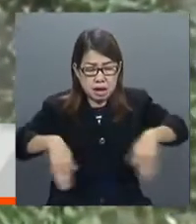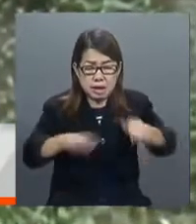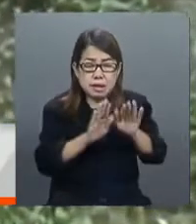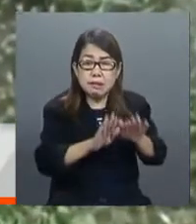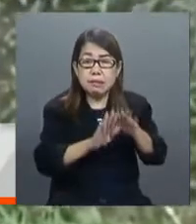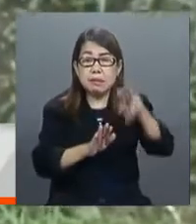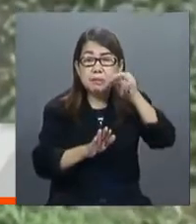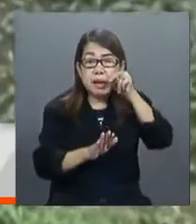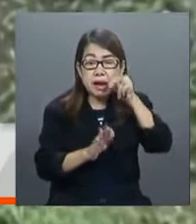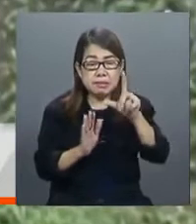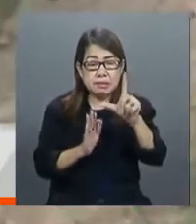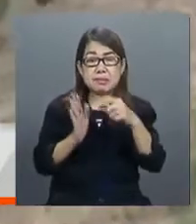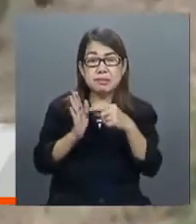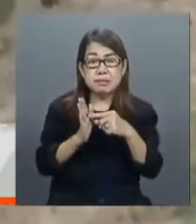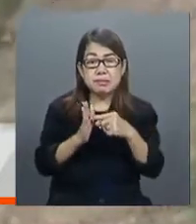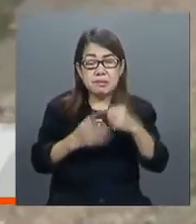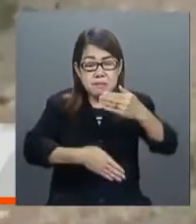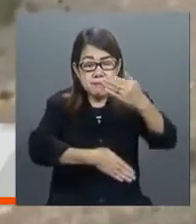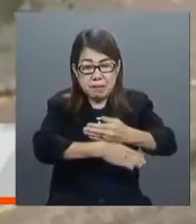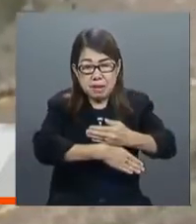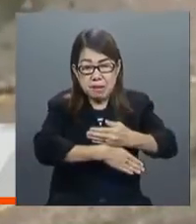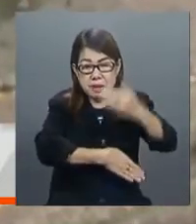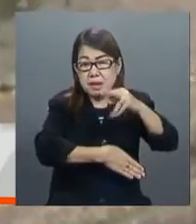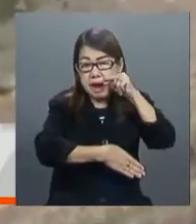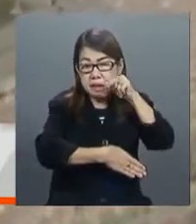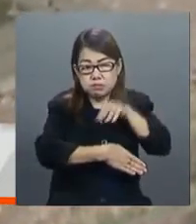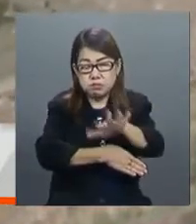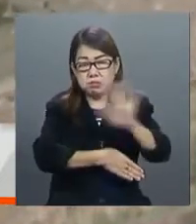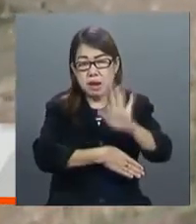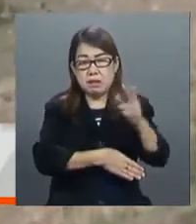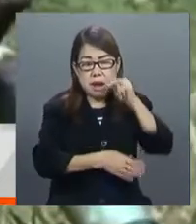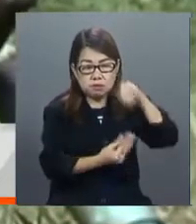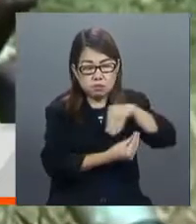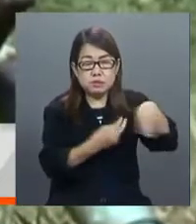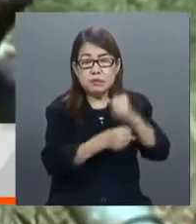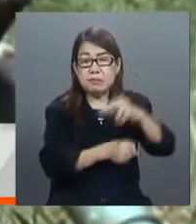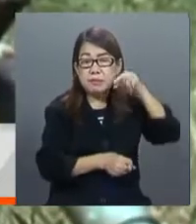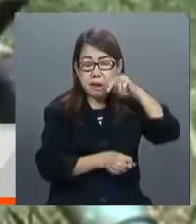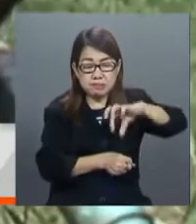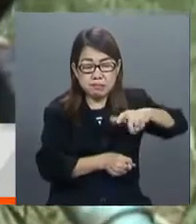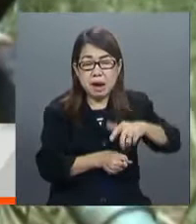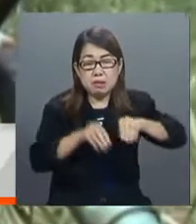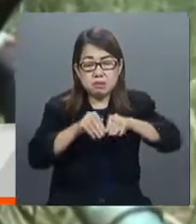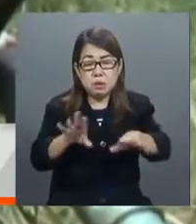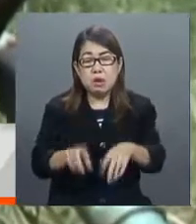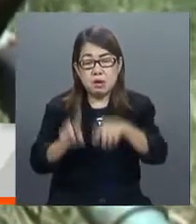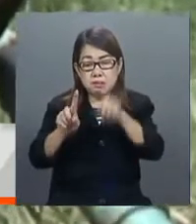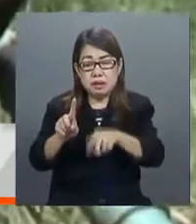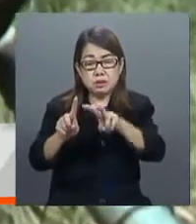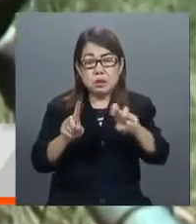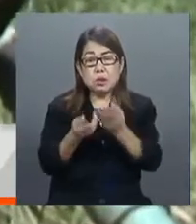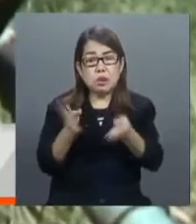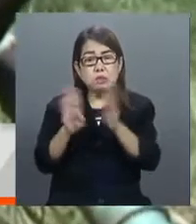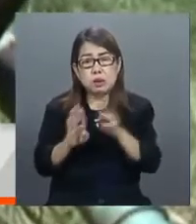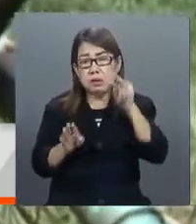ลดการปล่อยน้ำจนไม่มีน้ำต้นทุนผลิตประปาให้กับชาวบ้านกว่า 1200ครอบครัวเบื้องต้นองค์การบริหาร